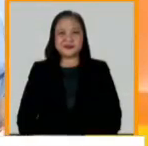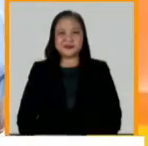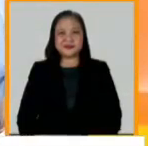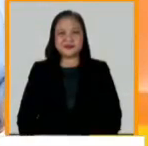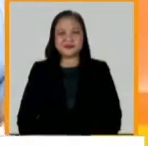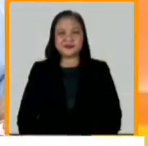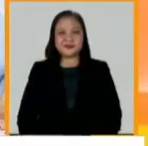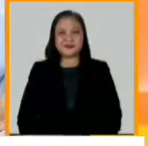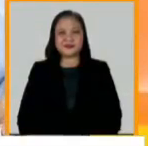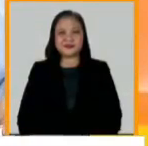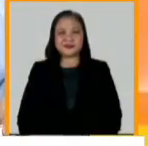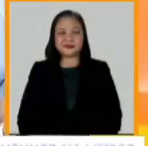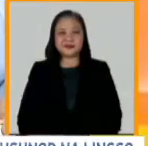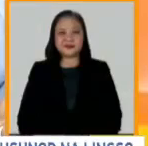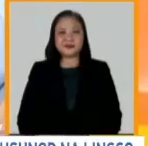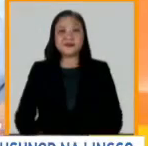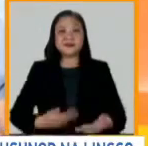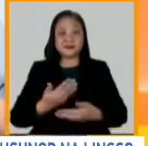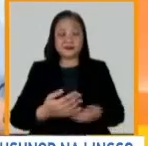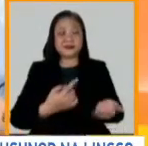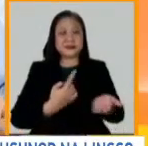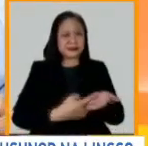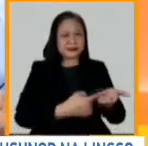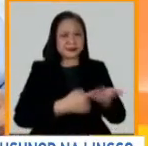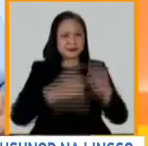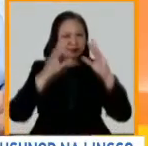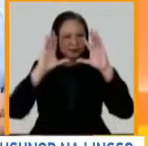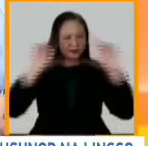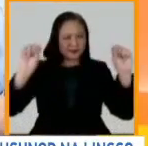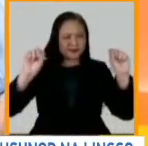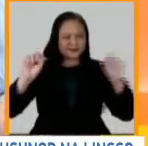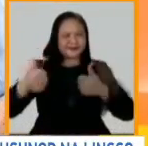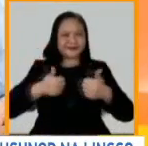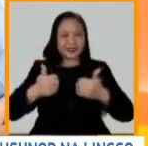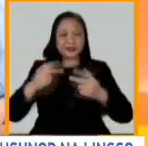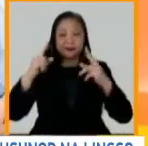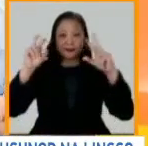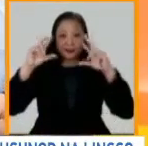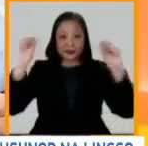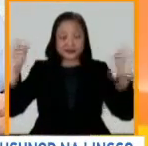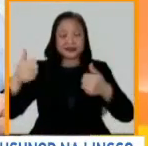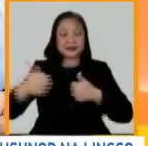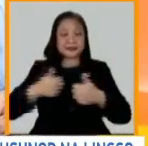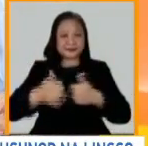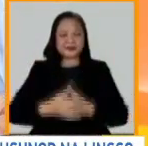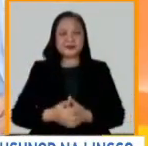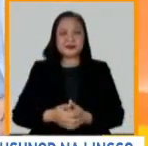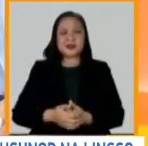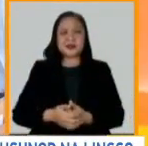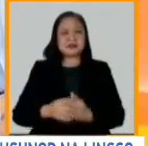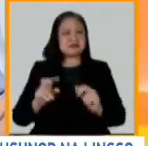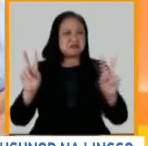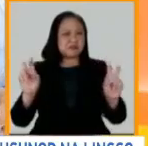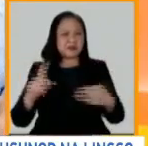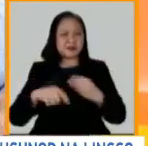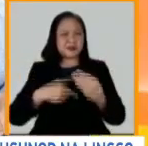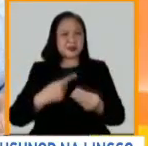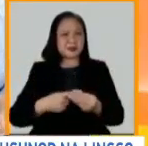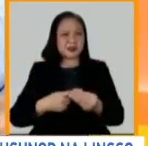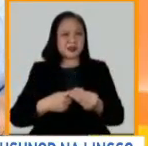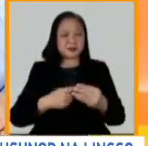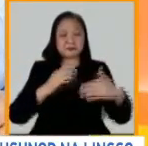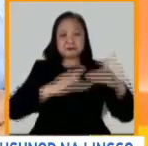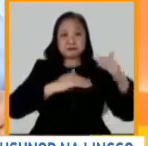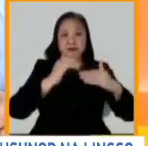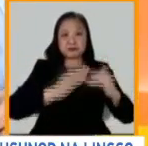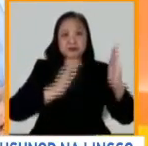Tinalakay ng mga presidential at vice presidential aspirants sa election 2022 ang ilang issue tungkol sa infrastruktura, agrikultura,